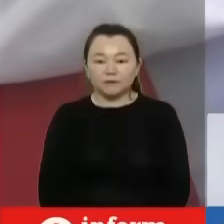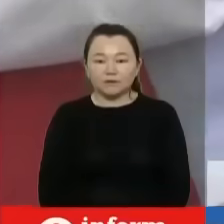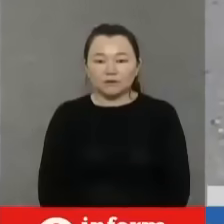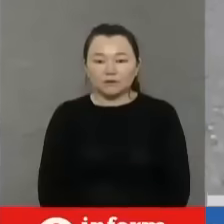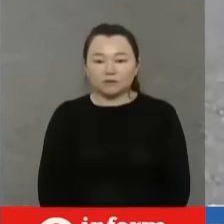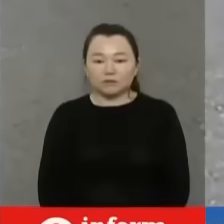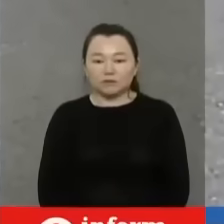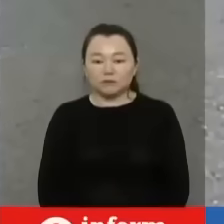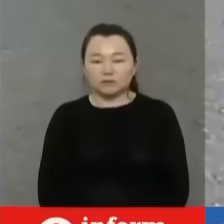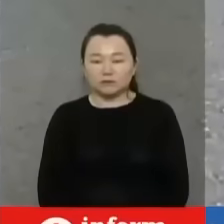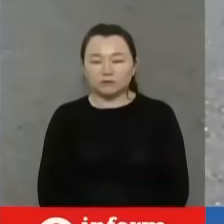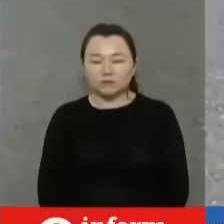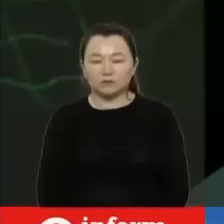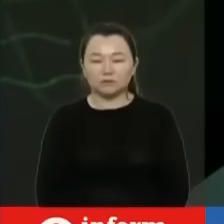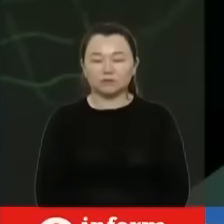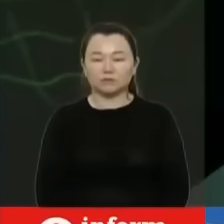Шишко, Информбюро.